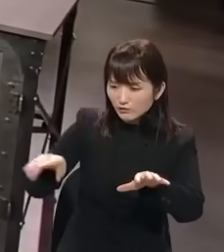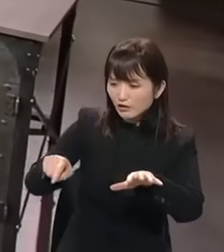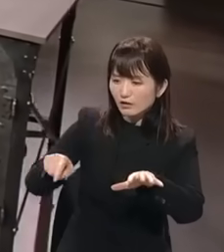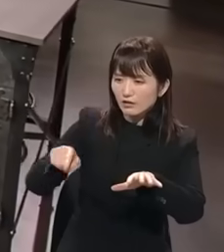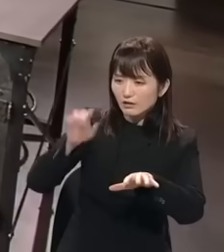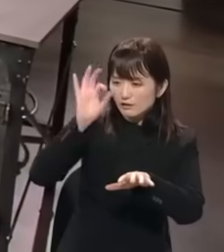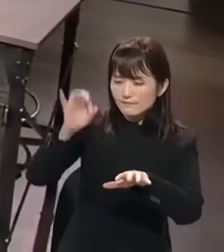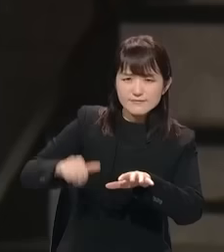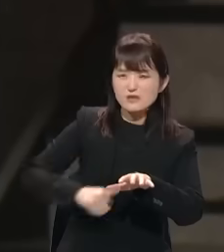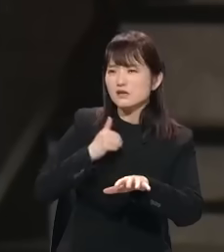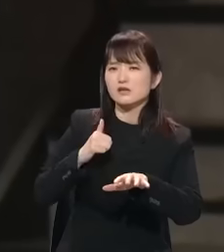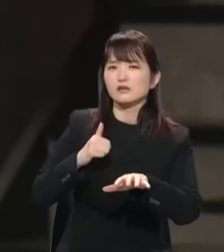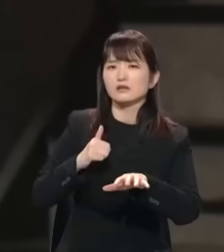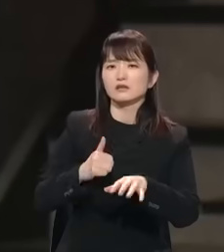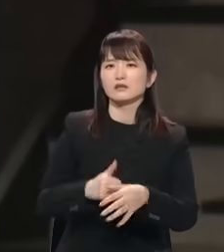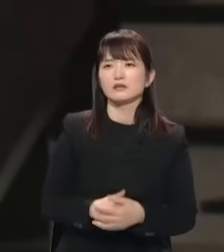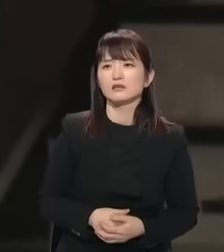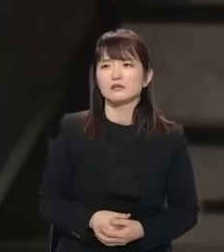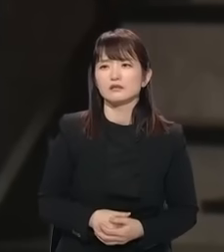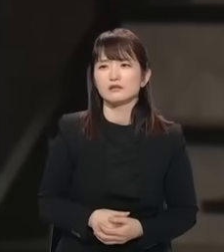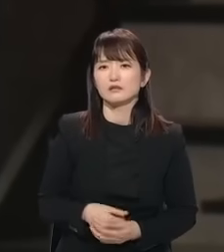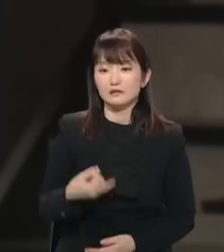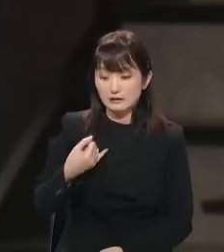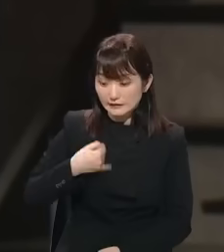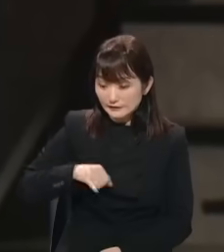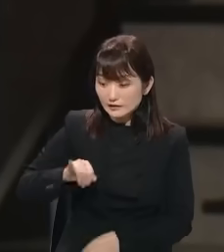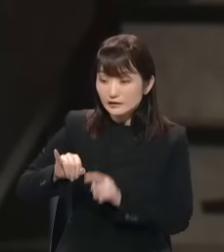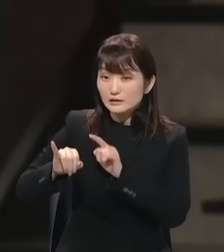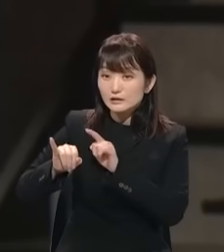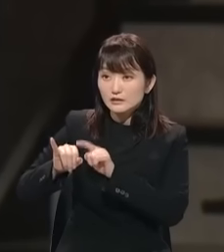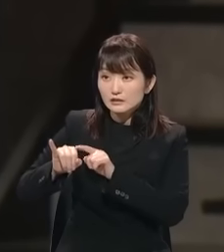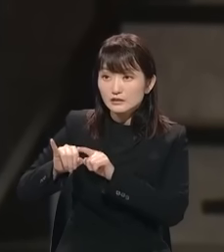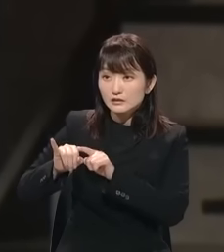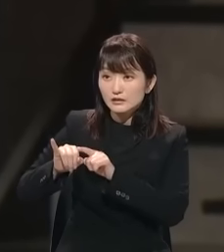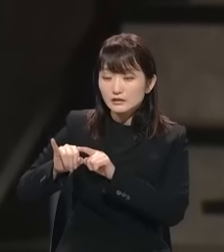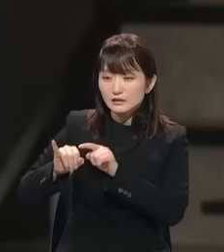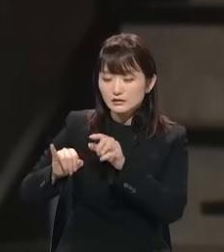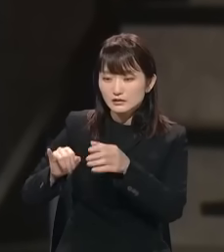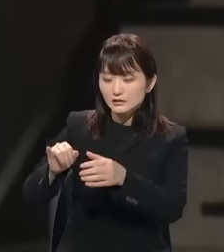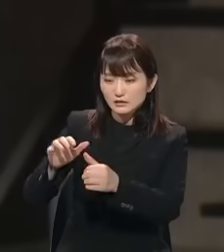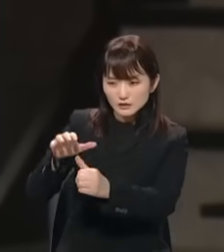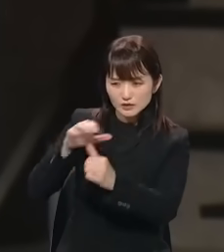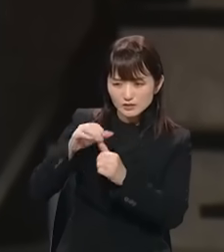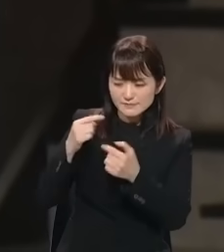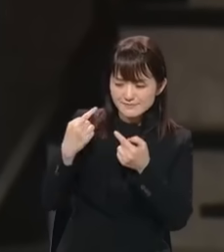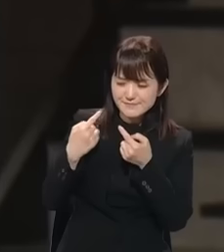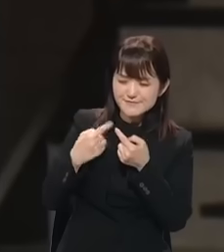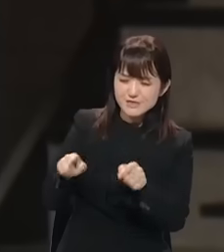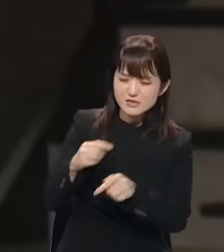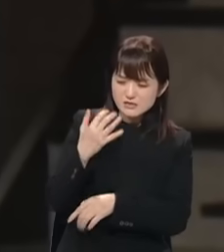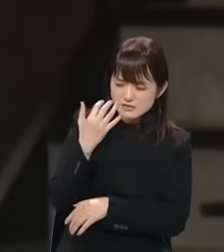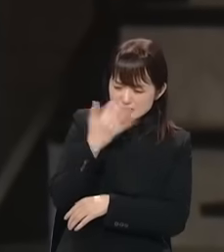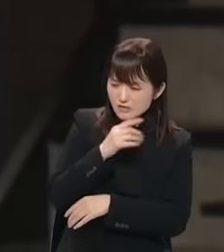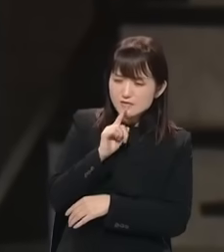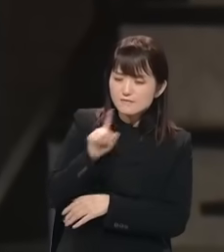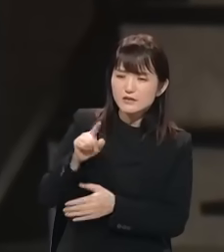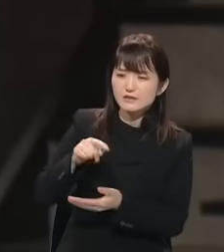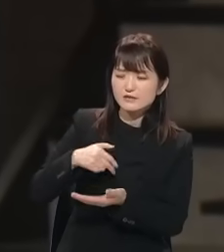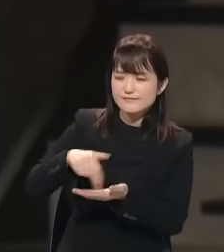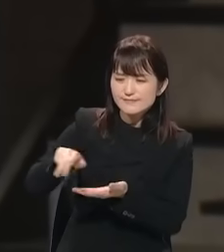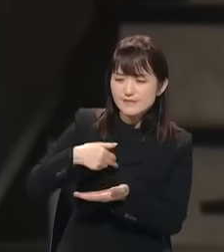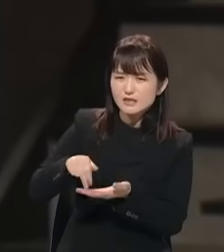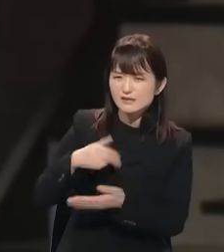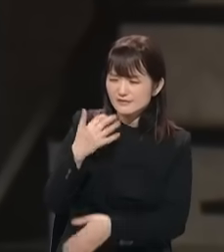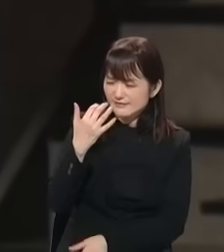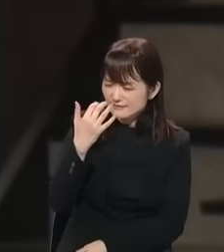너무 화가나 텐데 그 딸을 두고 이제 막 평가를 하거나 음란성 발언을 하거나 뭐 음란